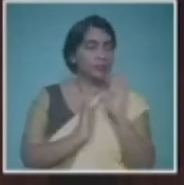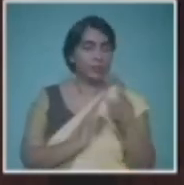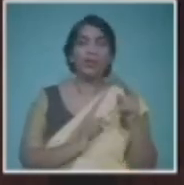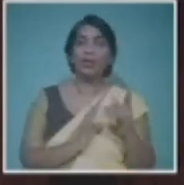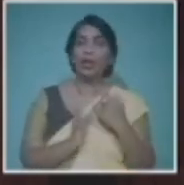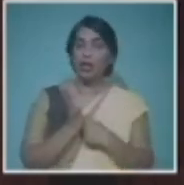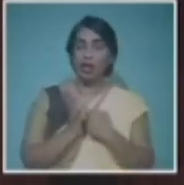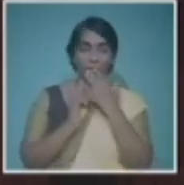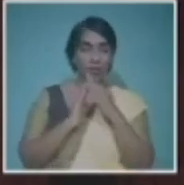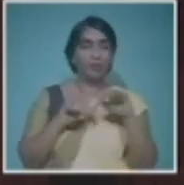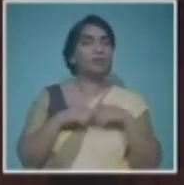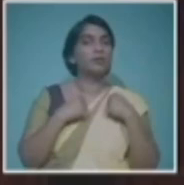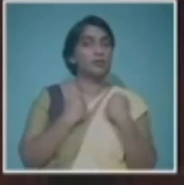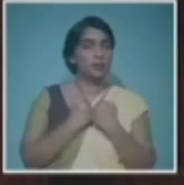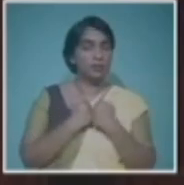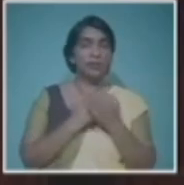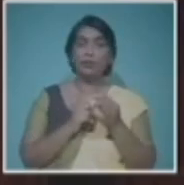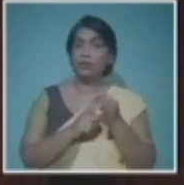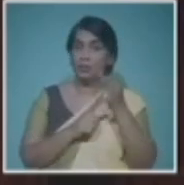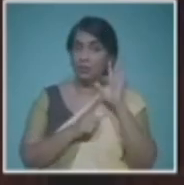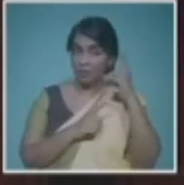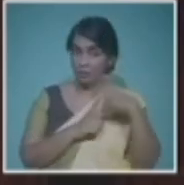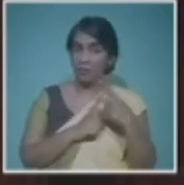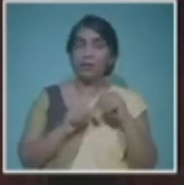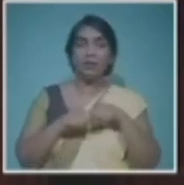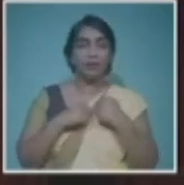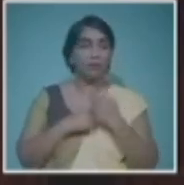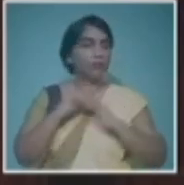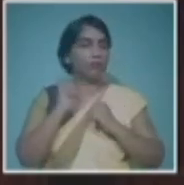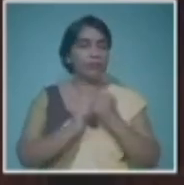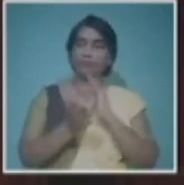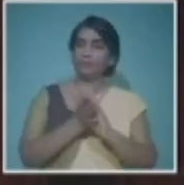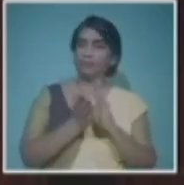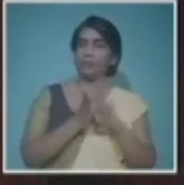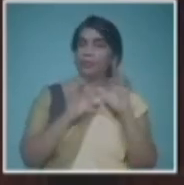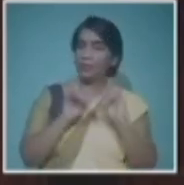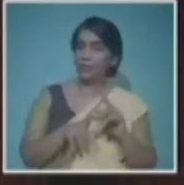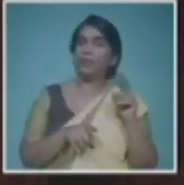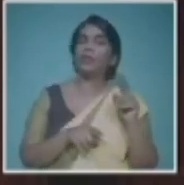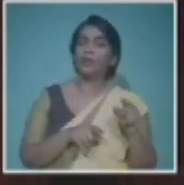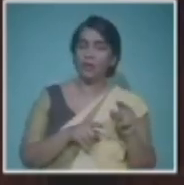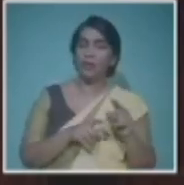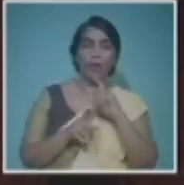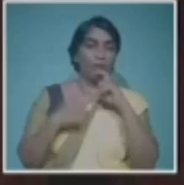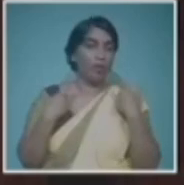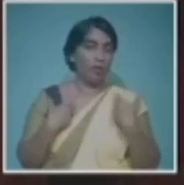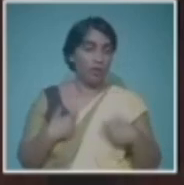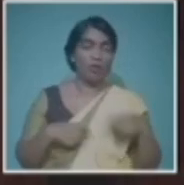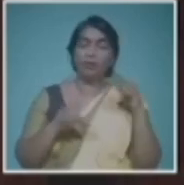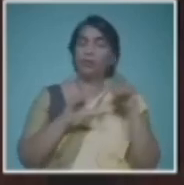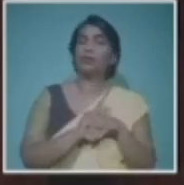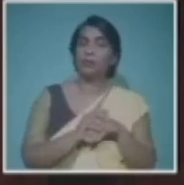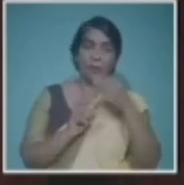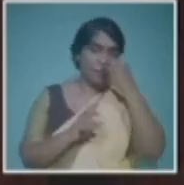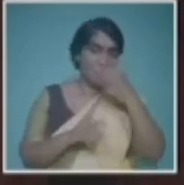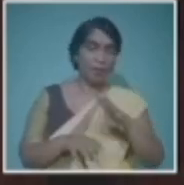රාහුල විද්‍යාලයේ ආශිෂ් සංගමේ උපසභාපතිවරයෙක් විදියට සහ ආශිෂ් සංගමේ ක්‍රියාකාරීකයෙක් විදියට කටයුතු කළා සේම නීතිඥ වෘත්තිය තුළ ඔහු